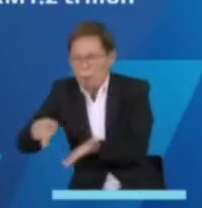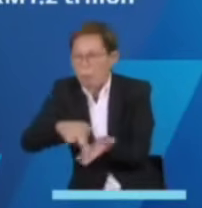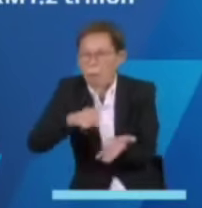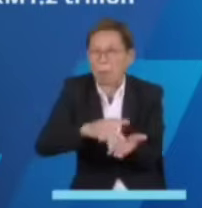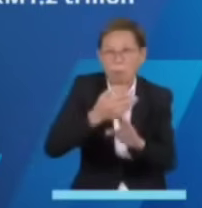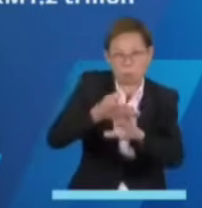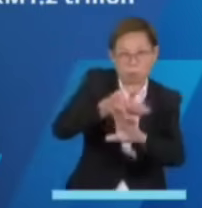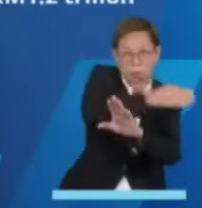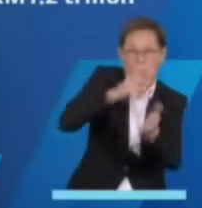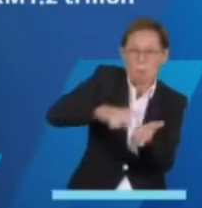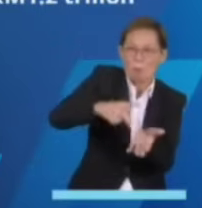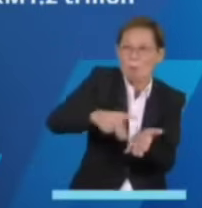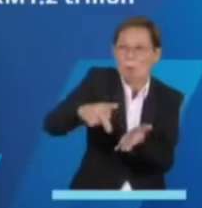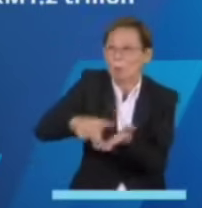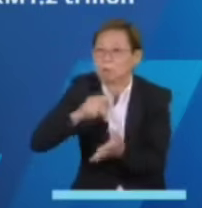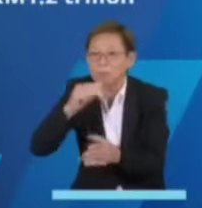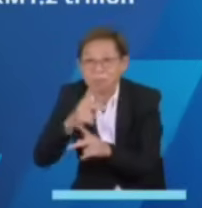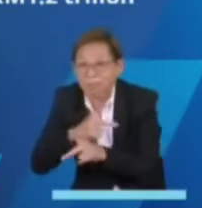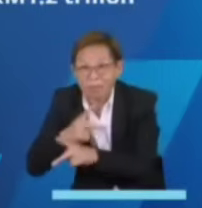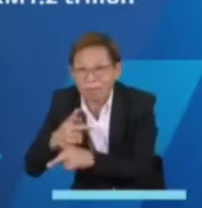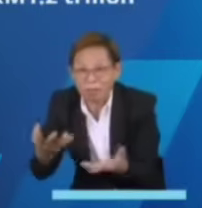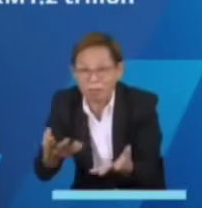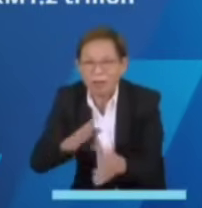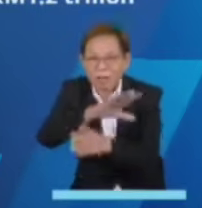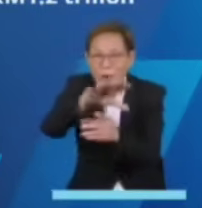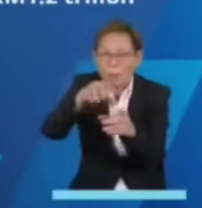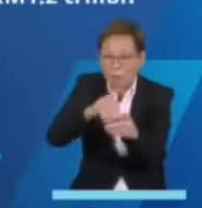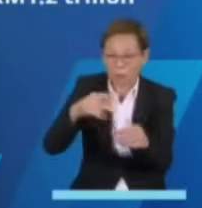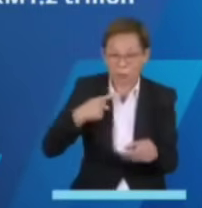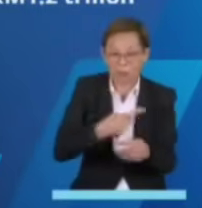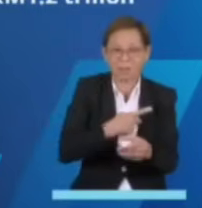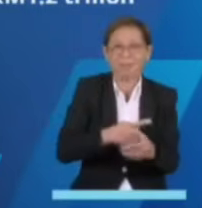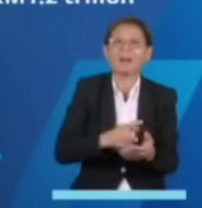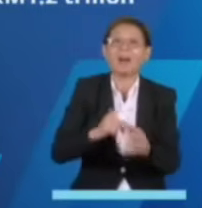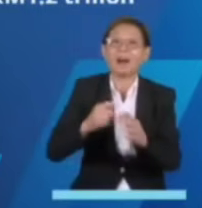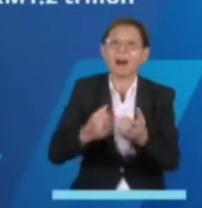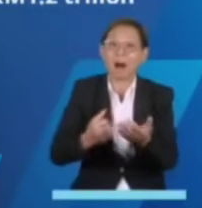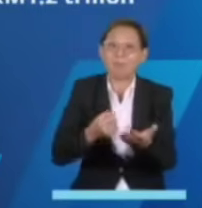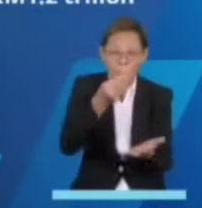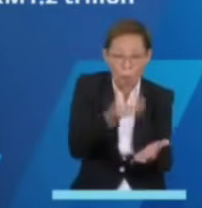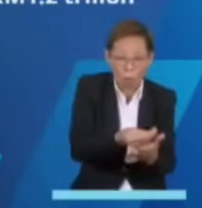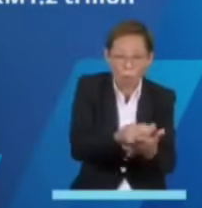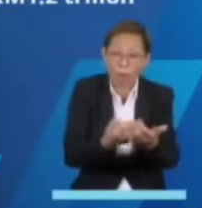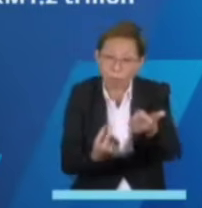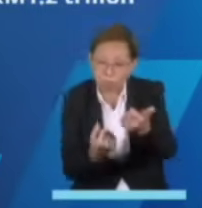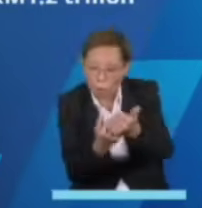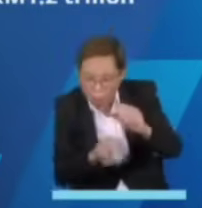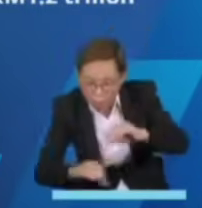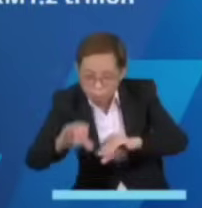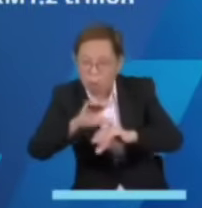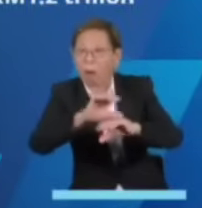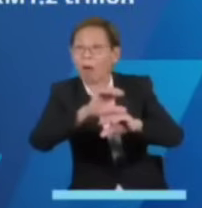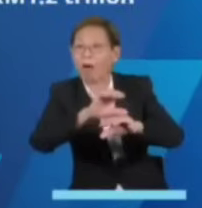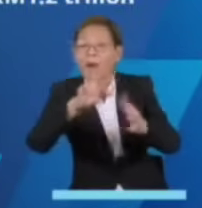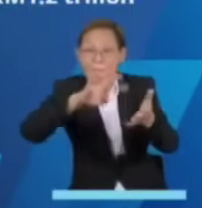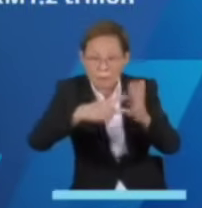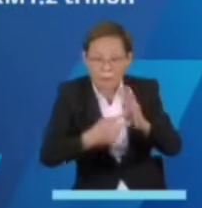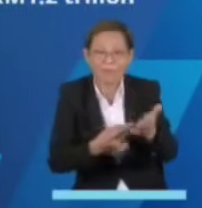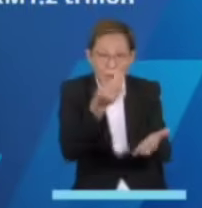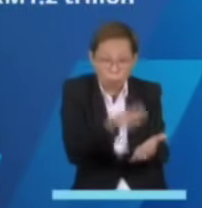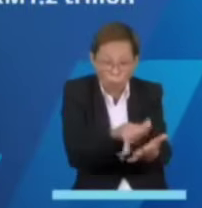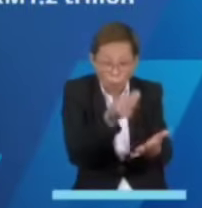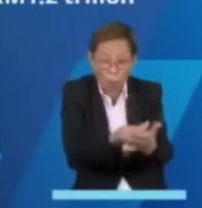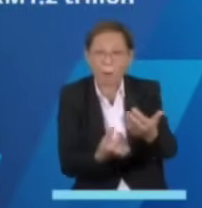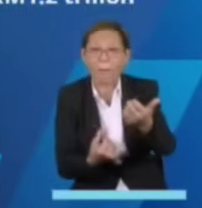berhemat. Dan ini termasuk cara kita memberikan subsidi. Subsidi maknanya bantuan